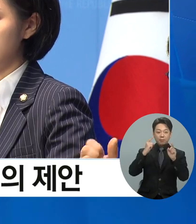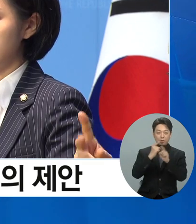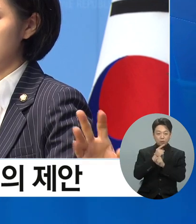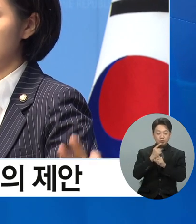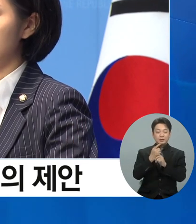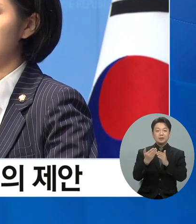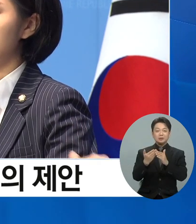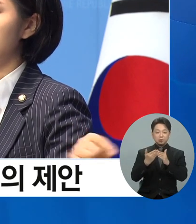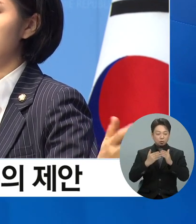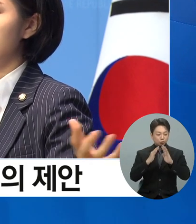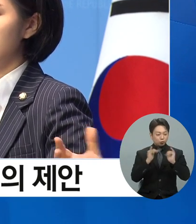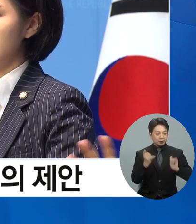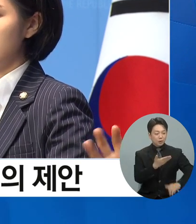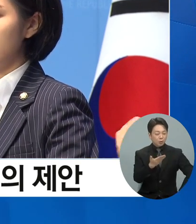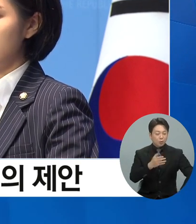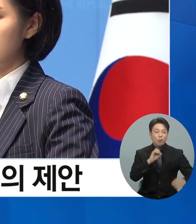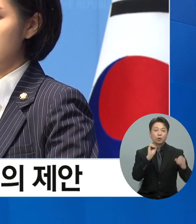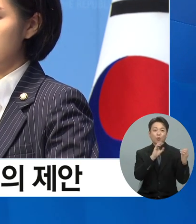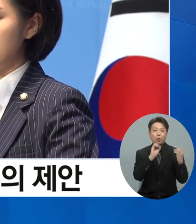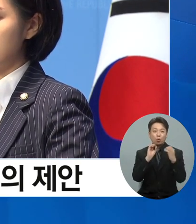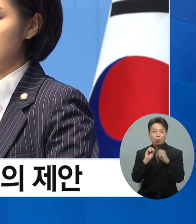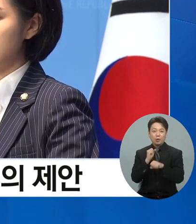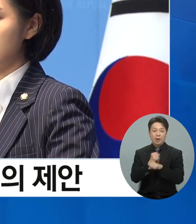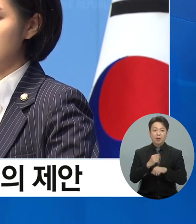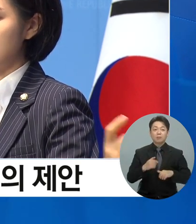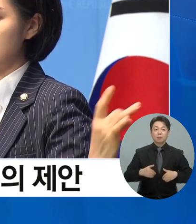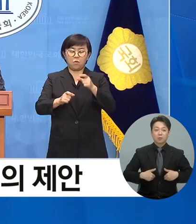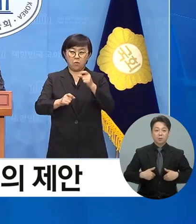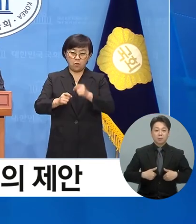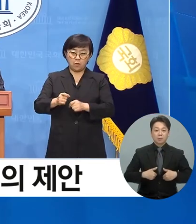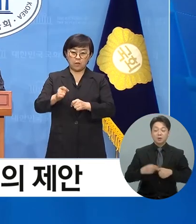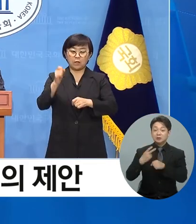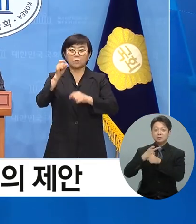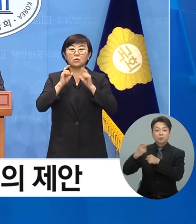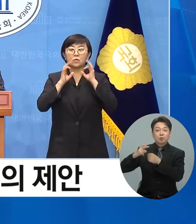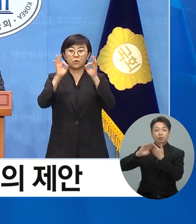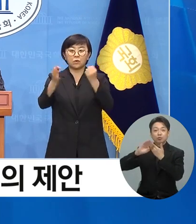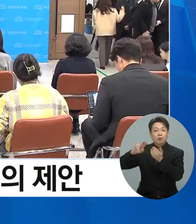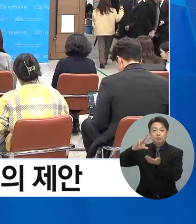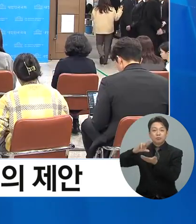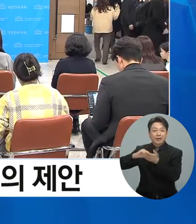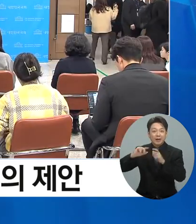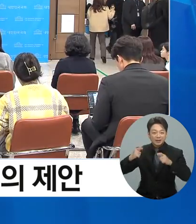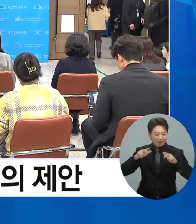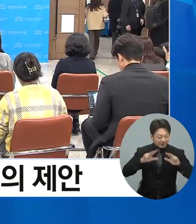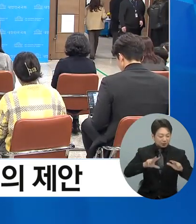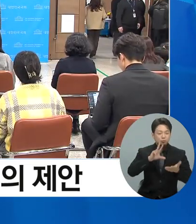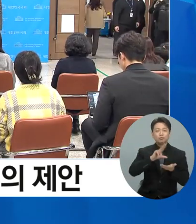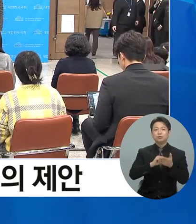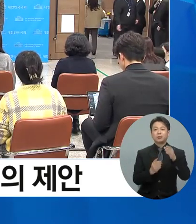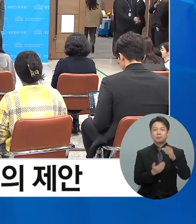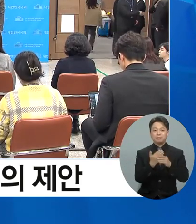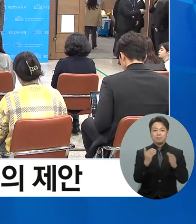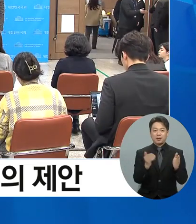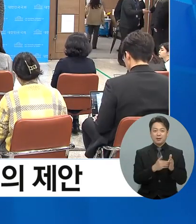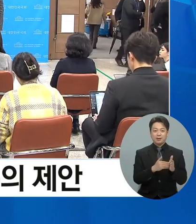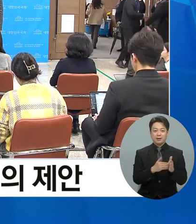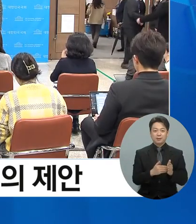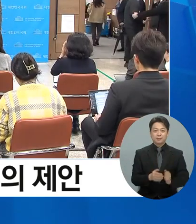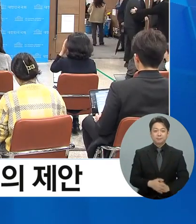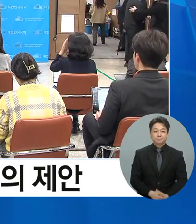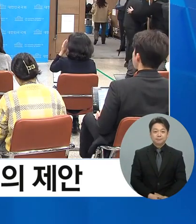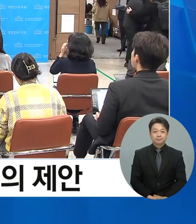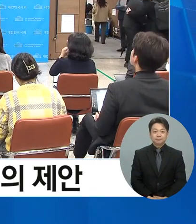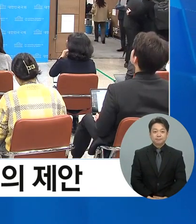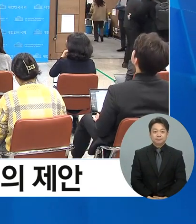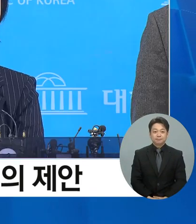진지하게 토론을 해봐야 될 시점에 실제로 와 있습니다. 12년 후 문제가 아니라 당장의 문제인데 우리가 좀 주목해봐야